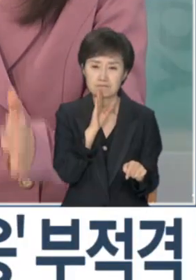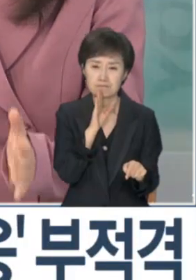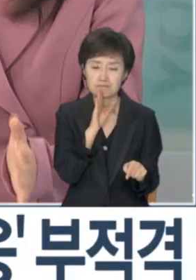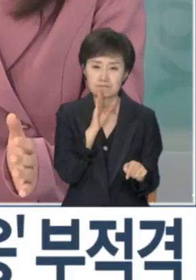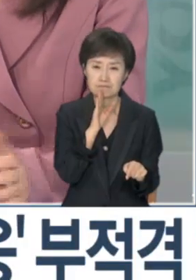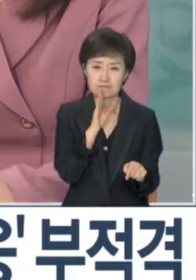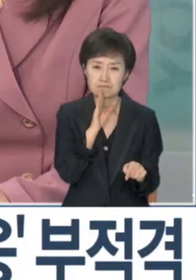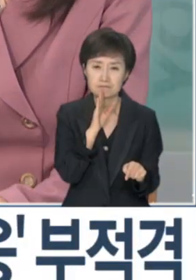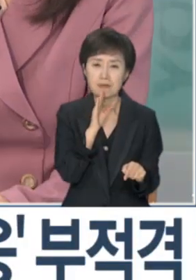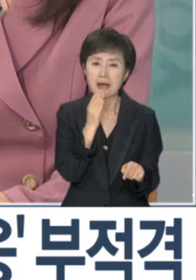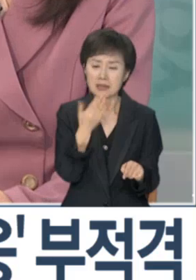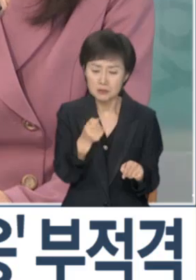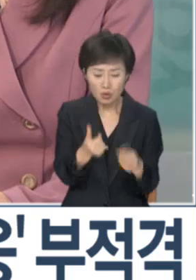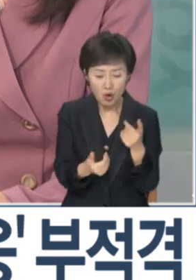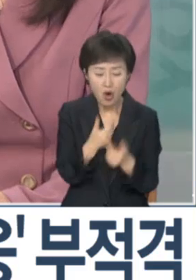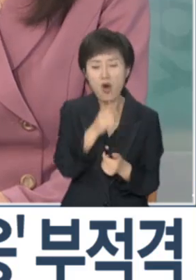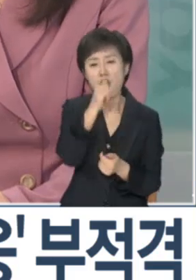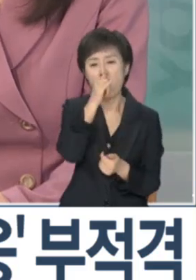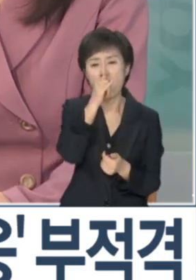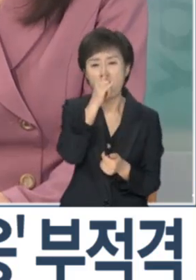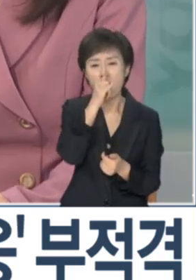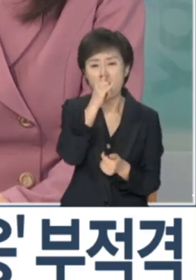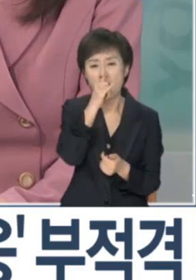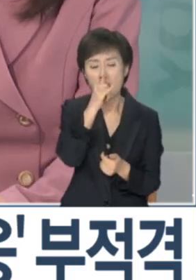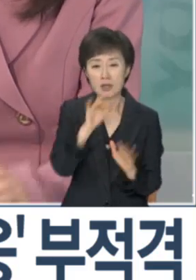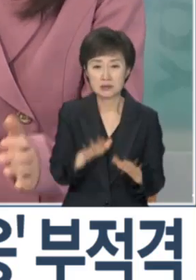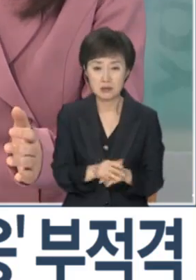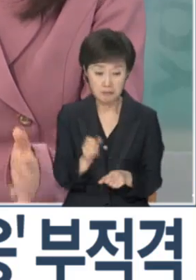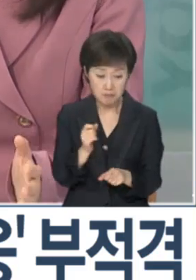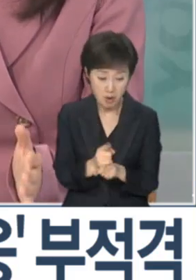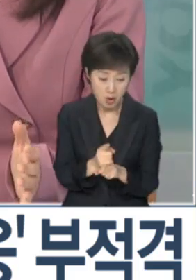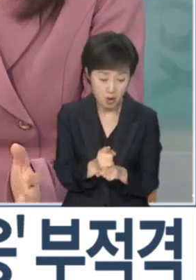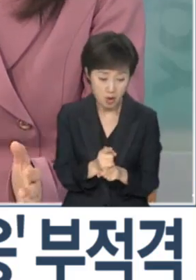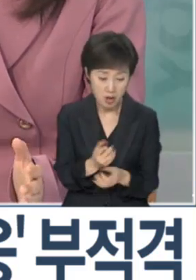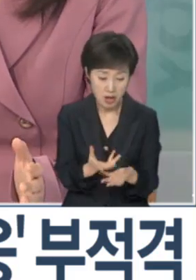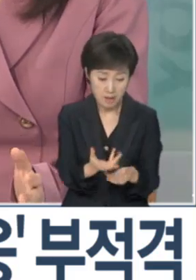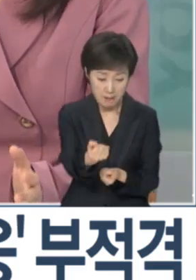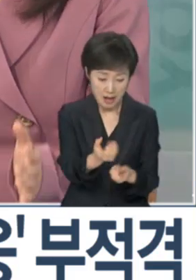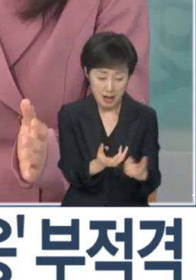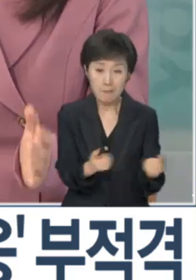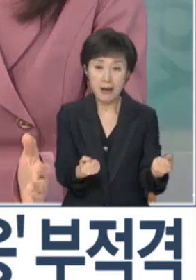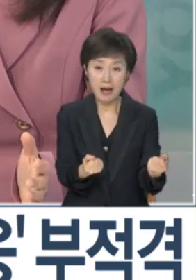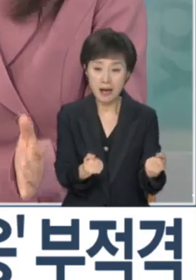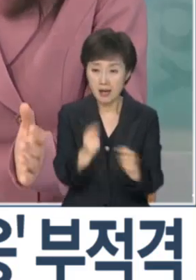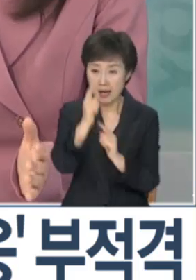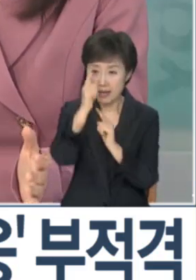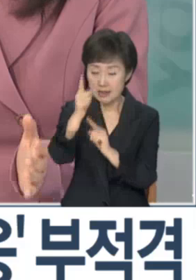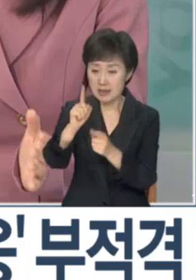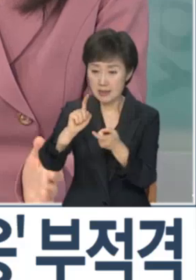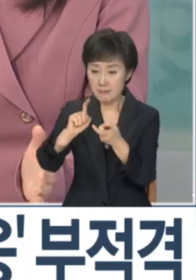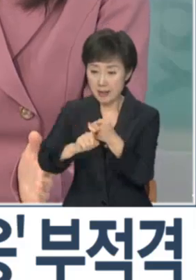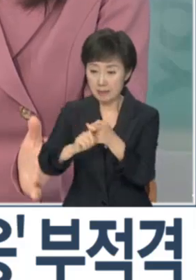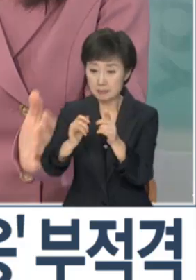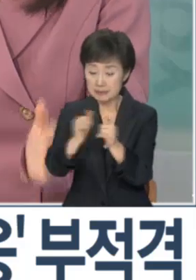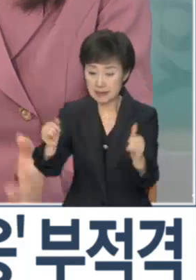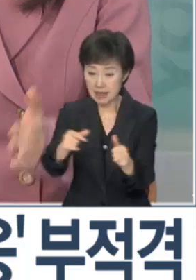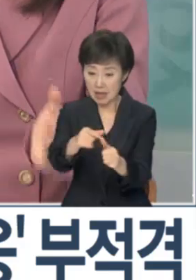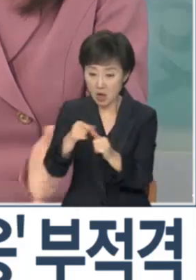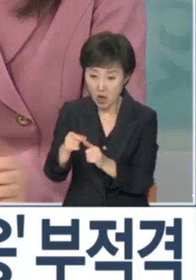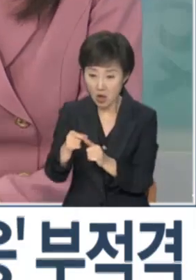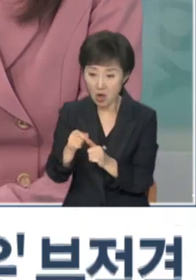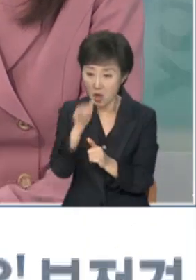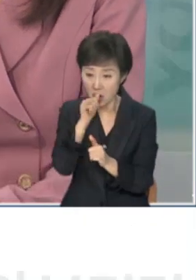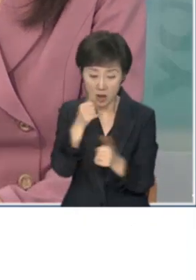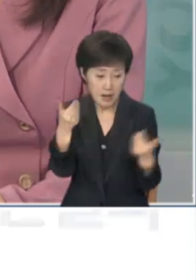할지도 어려운 그런 단계인데 이 단계에서 벌써 개파적인 이야기 뭐 비명 공천이 공천 학살이